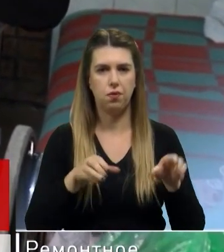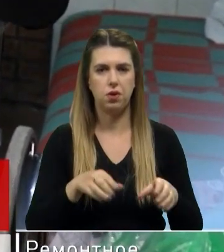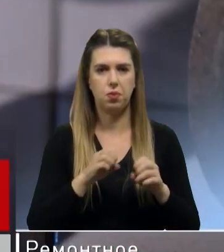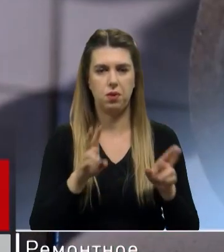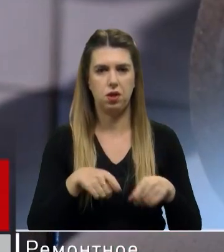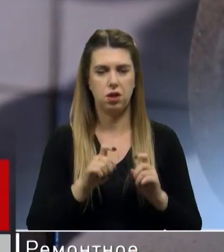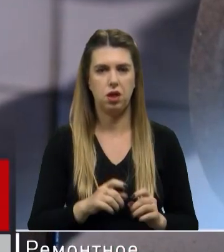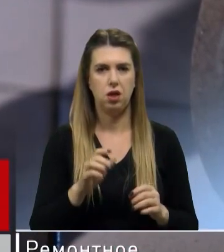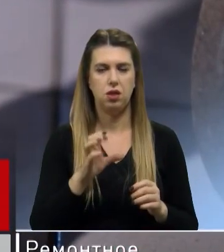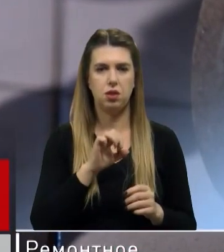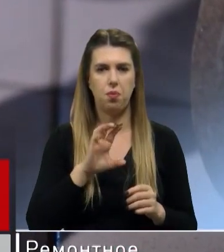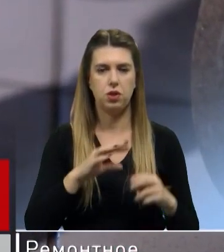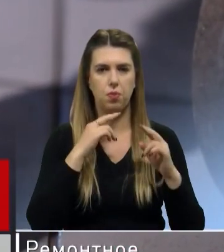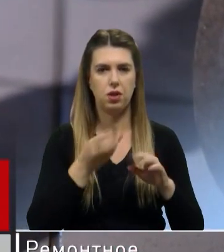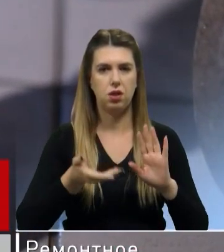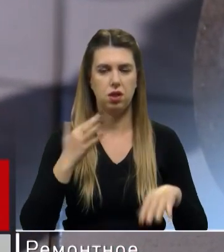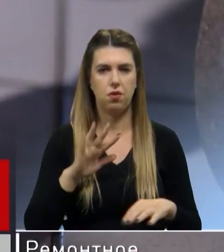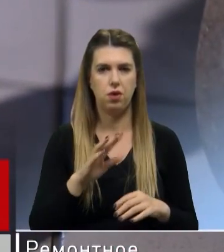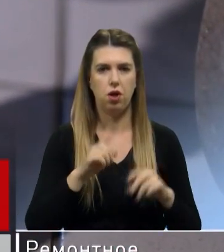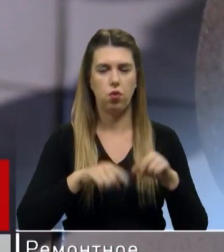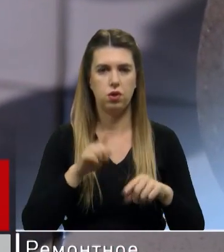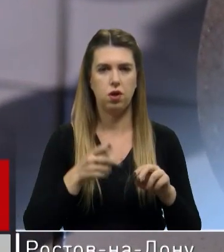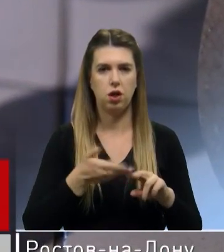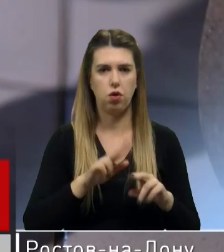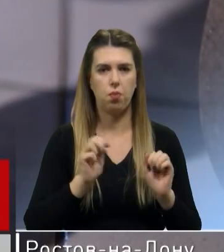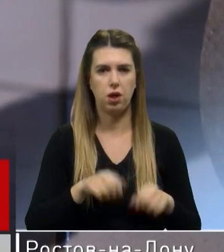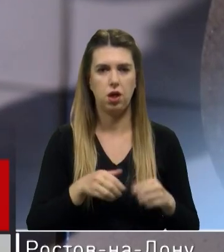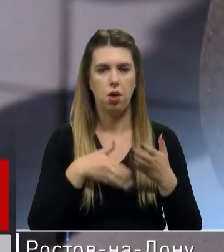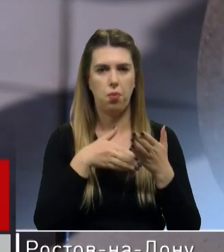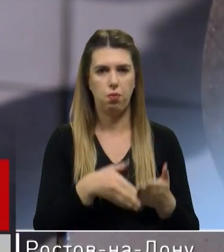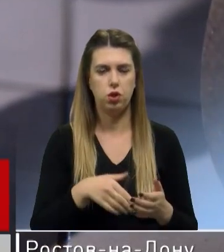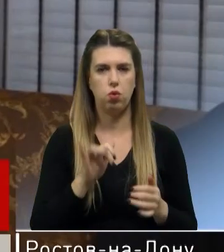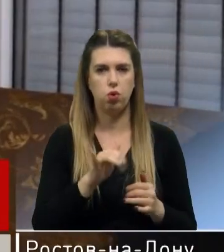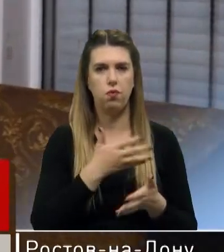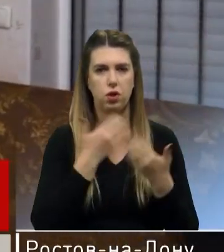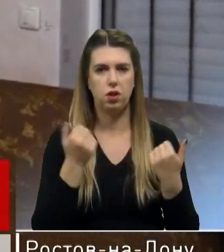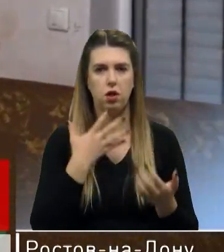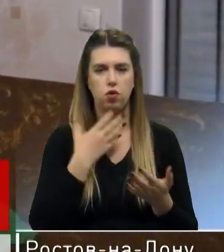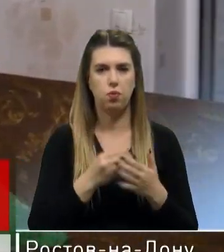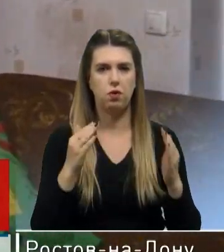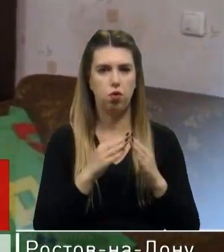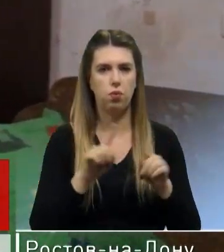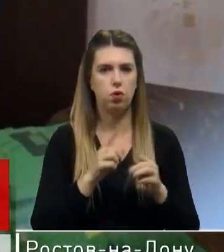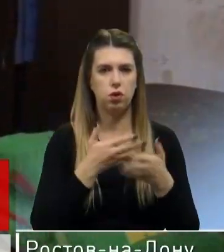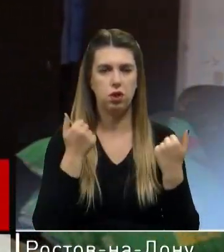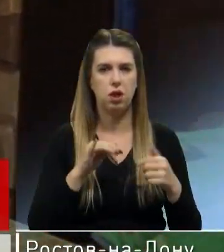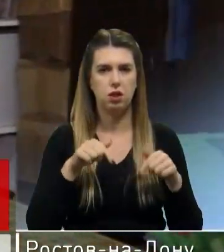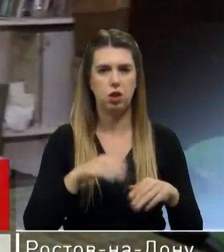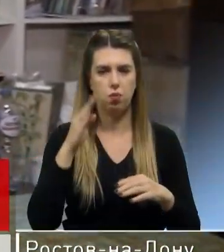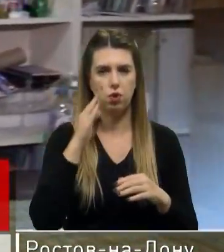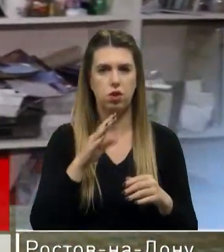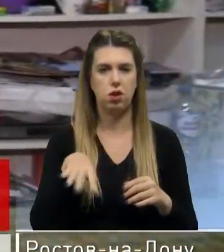инвалидной коляске. В «Спас» обратился недавно, ведь родственников, которые могли бы оказать поддержку, у него нет. Собственного дома тоже. А здесь